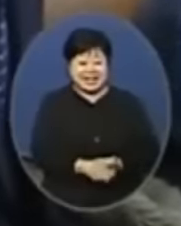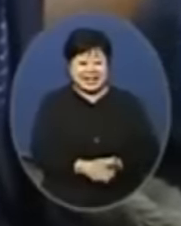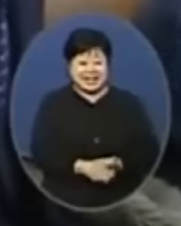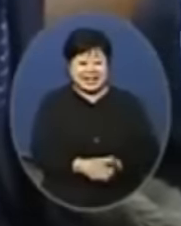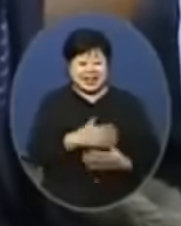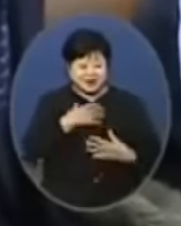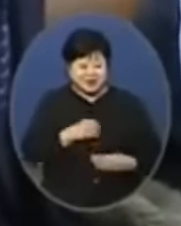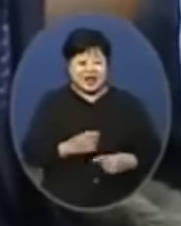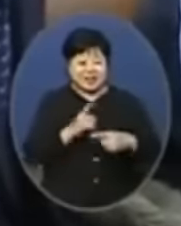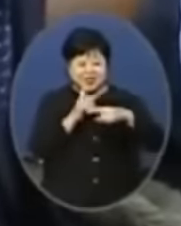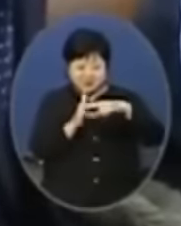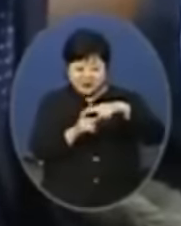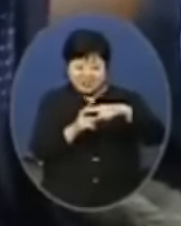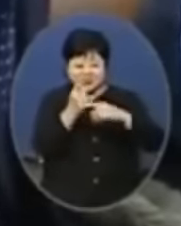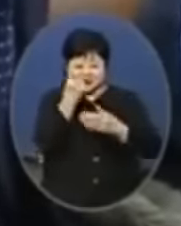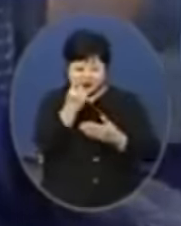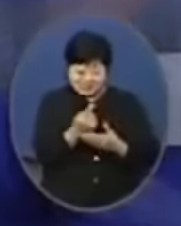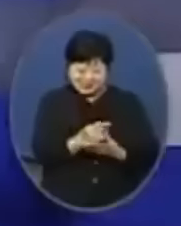평안이 플러스로 왔습니다.